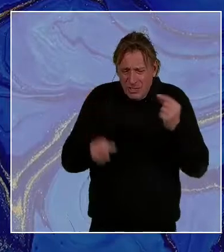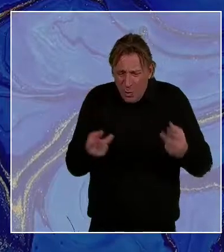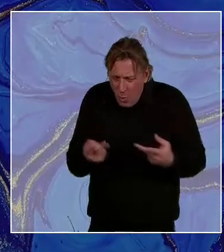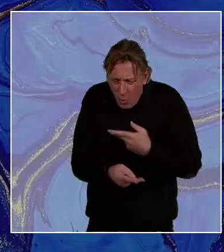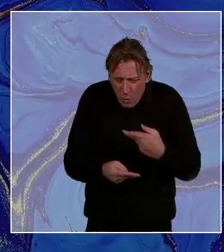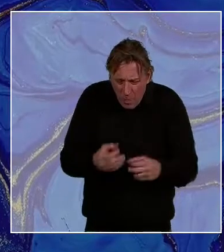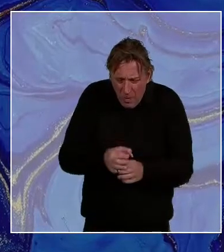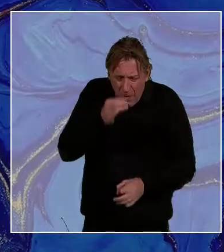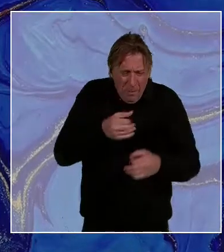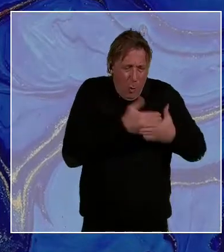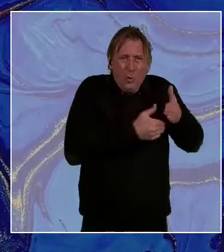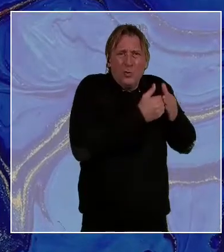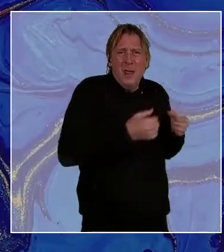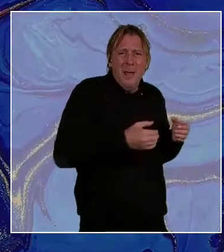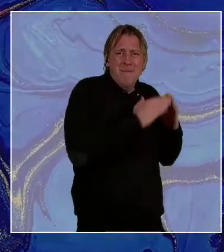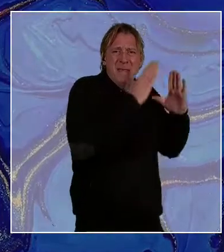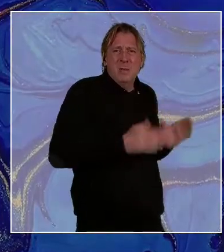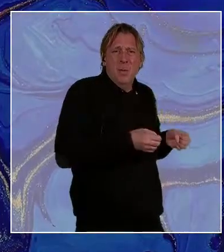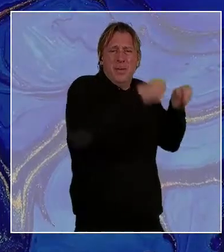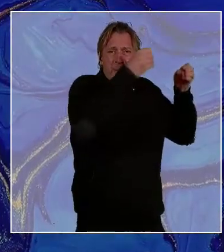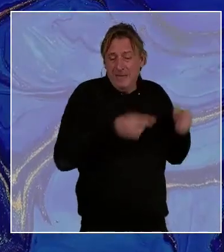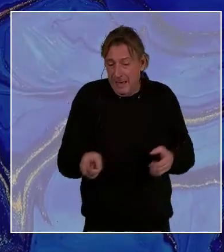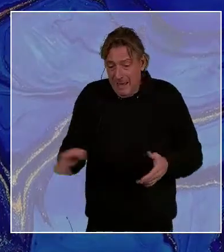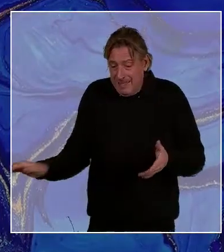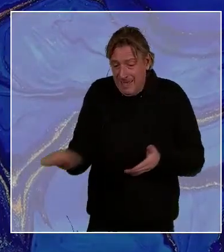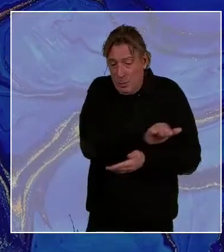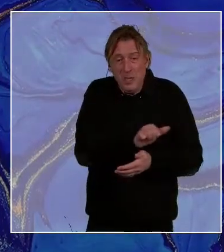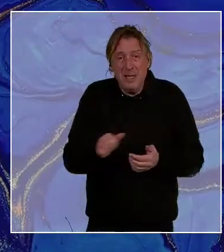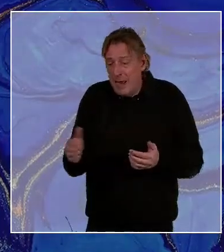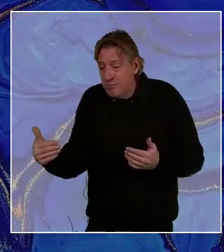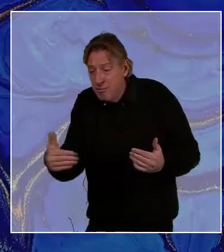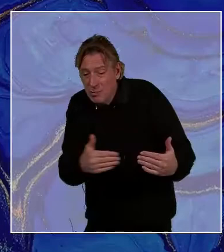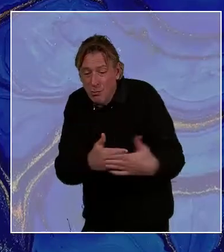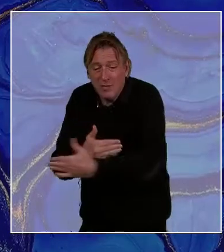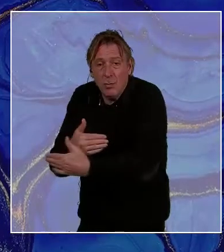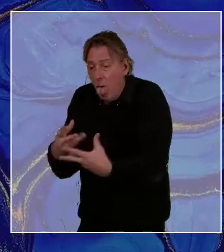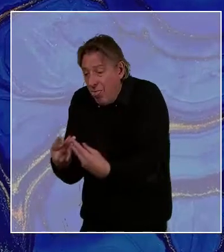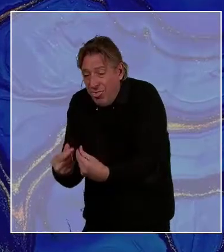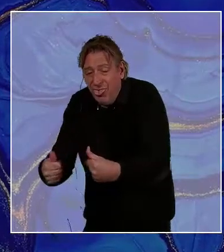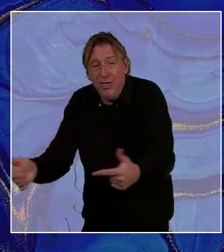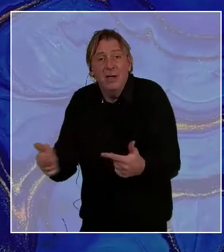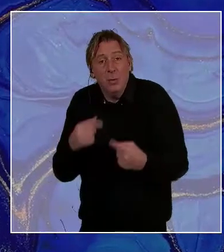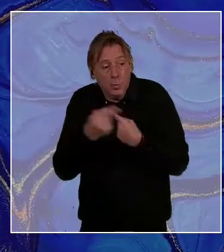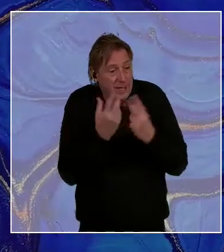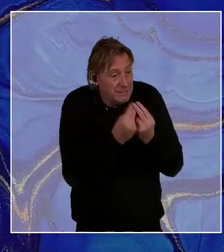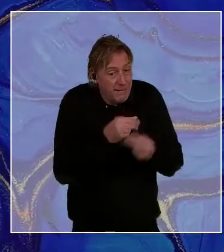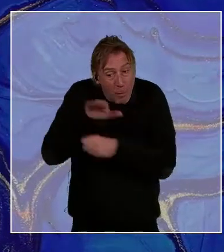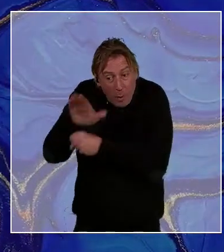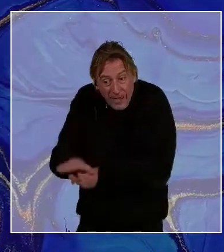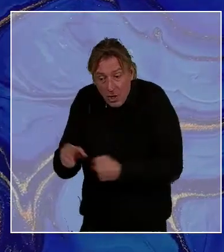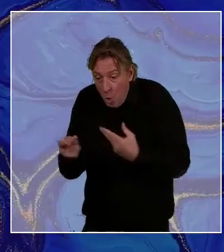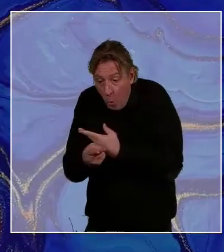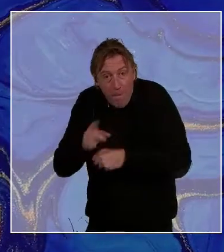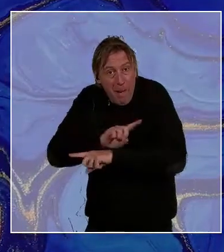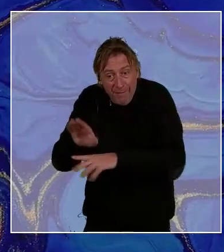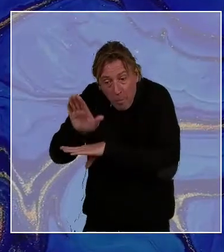construire leur maison. Et donc, cela détruisait l'habitat de ces espèces animales. Donc, la